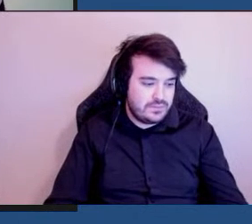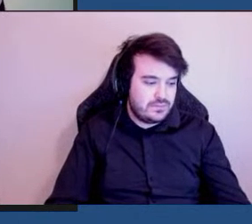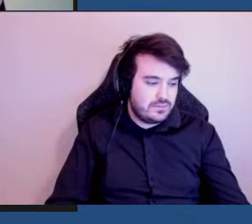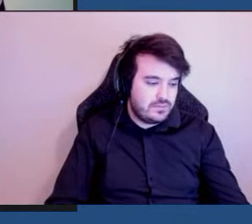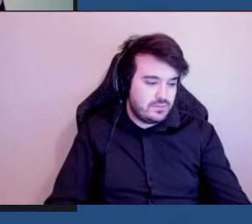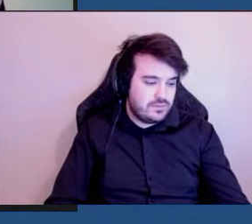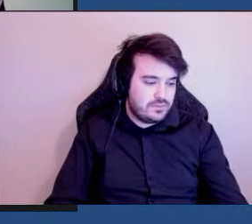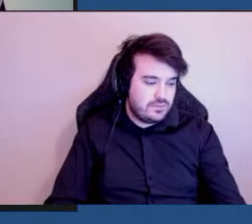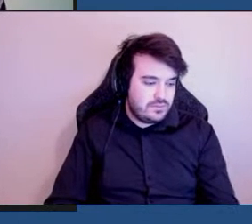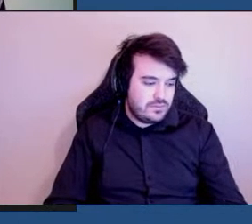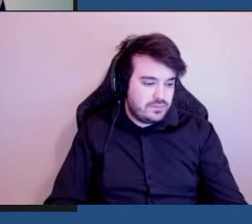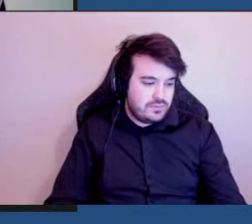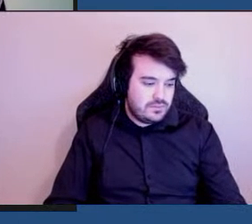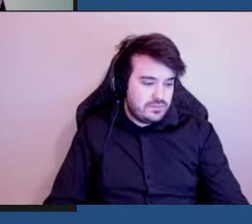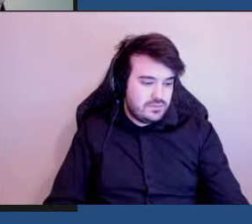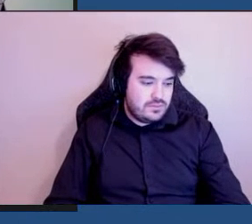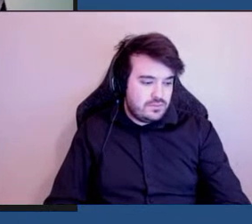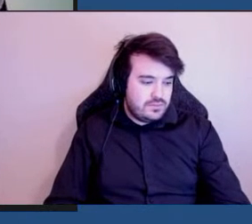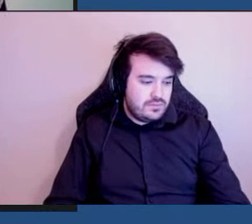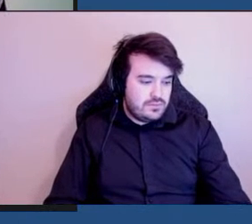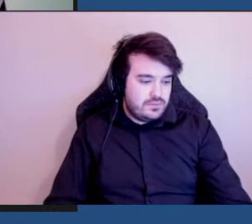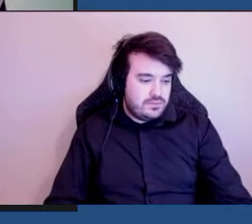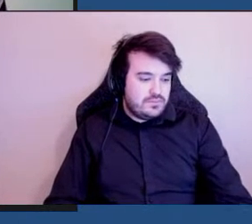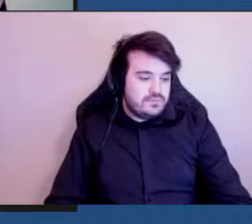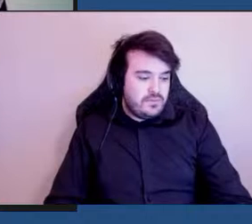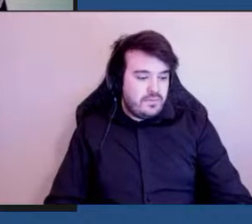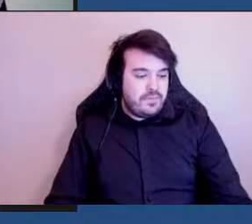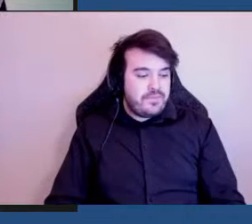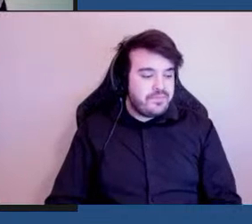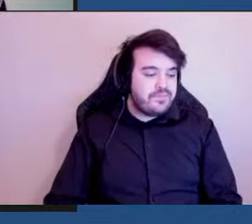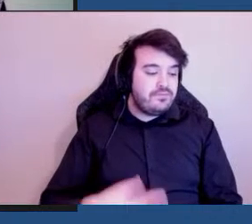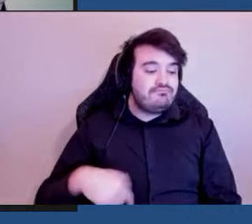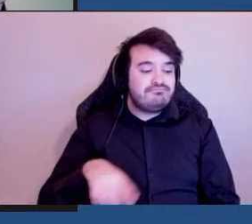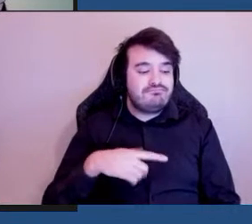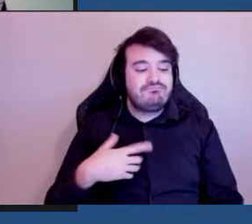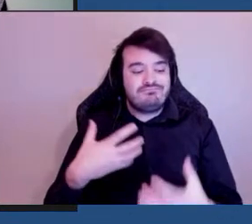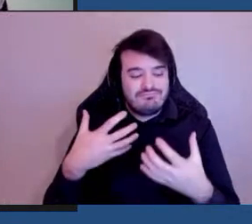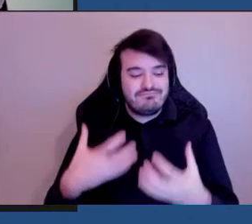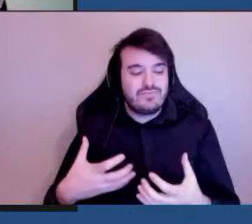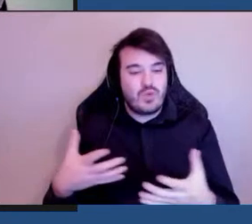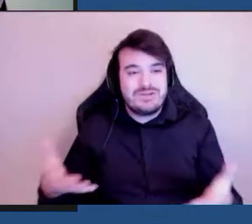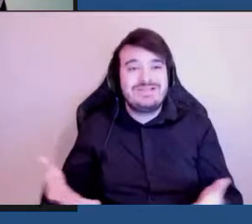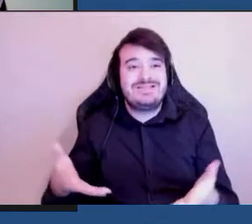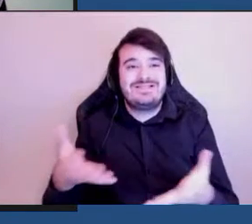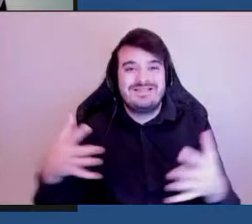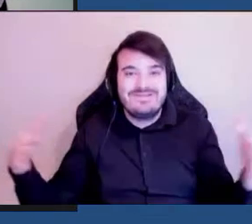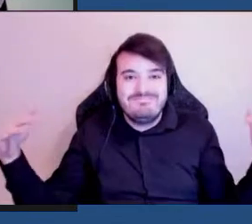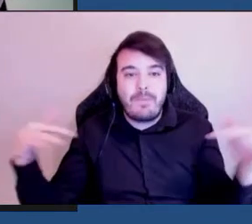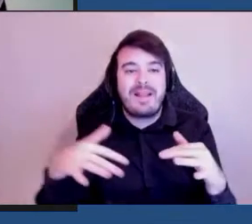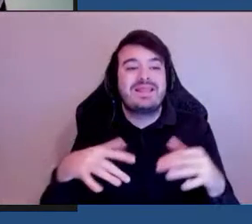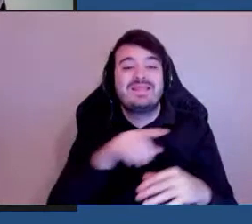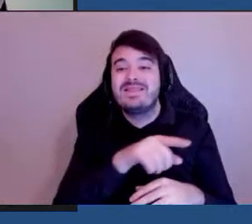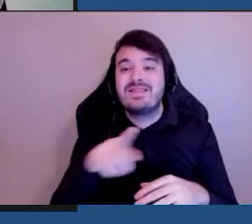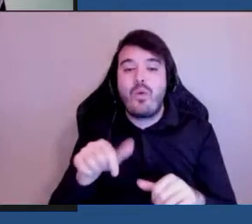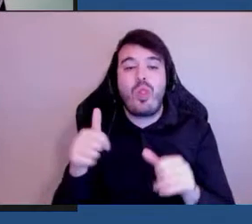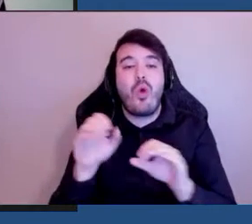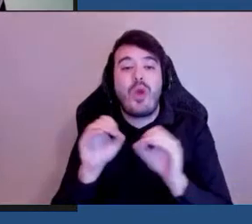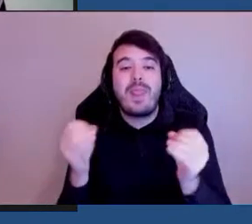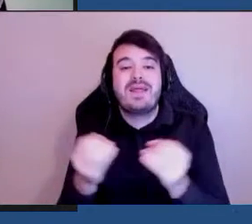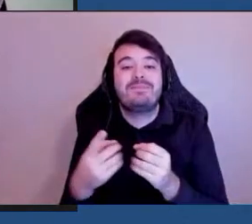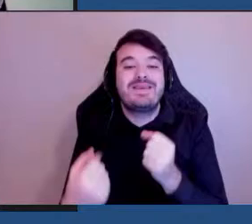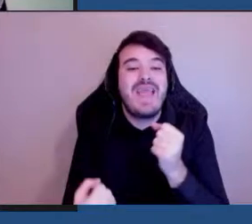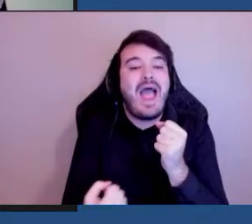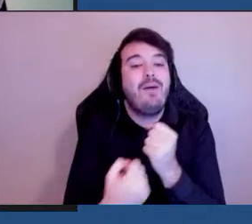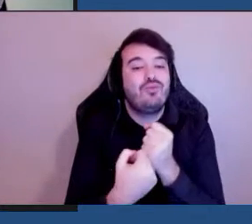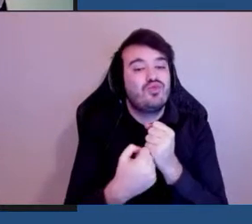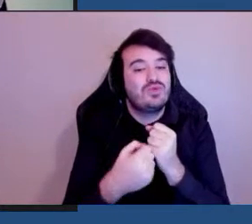nous voulons donc mobiliser d'autres organismes qui appuient les